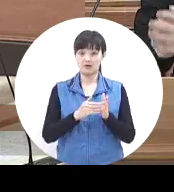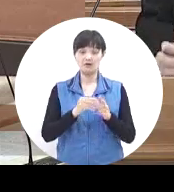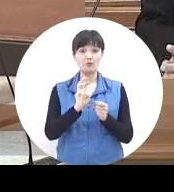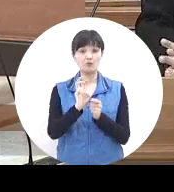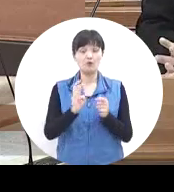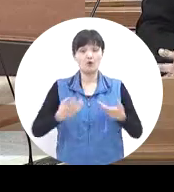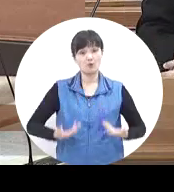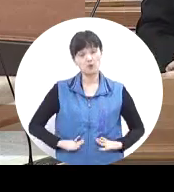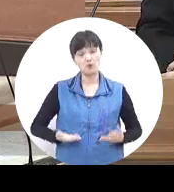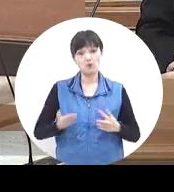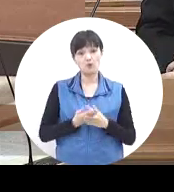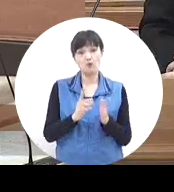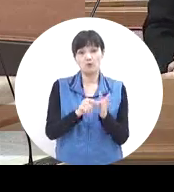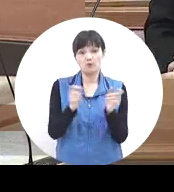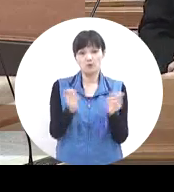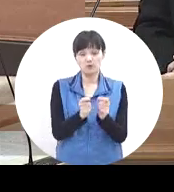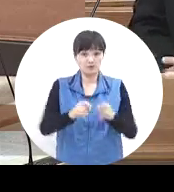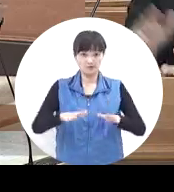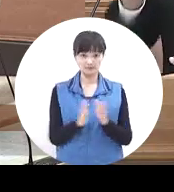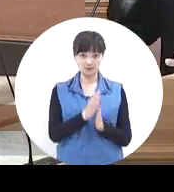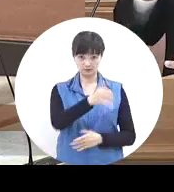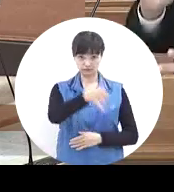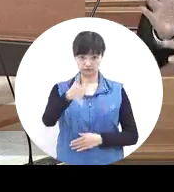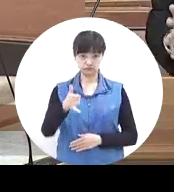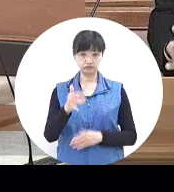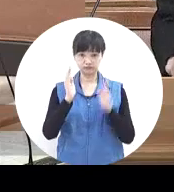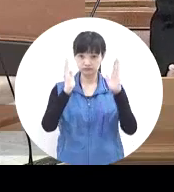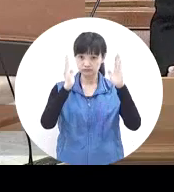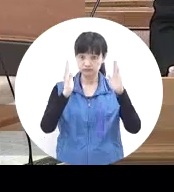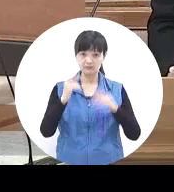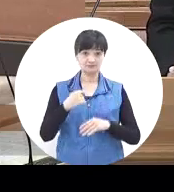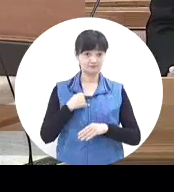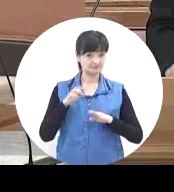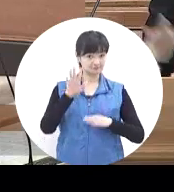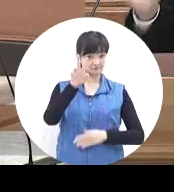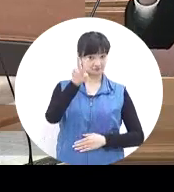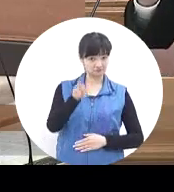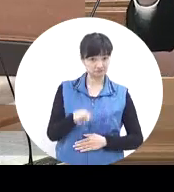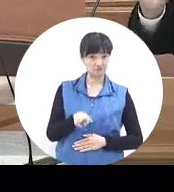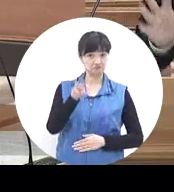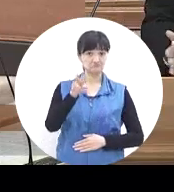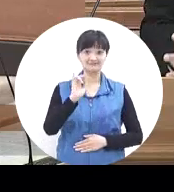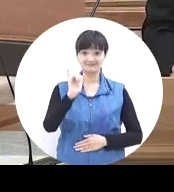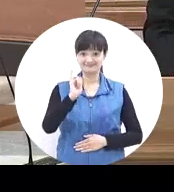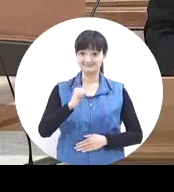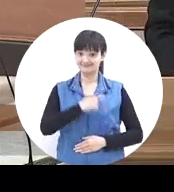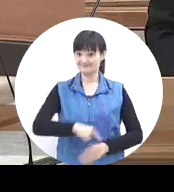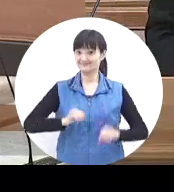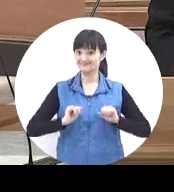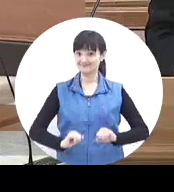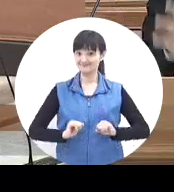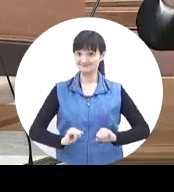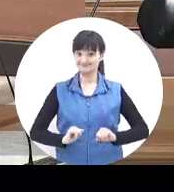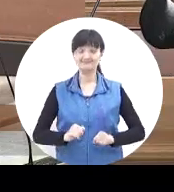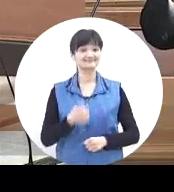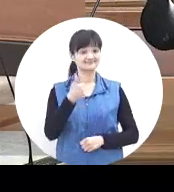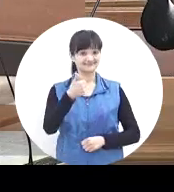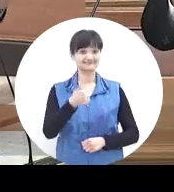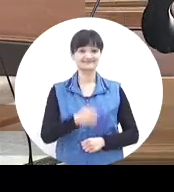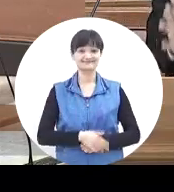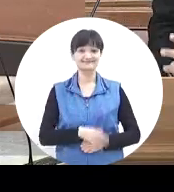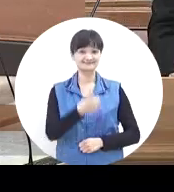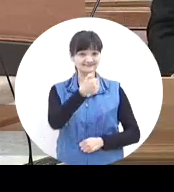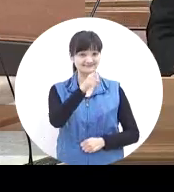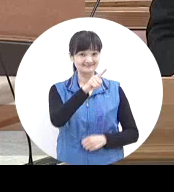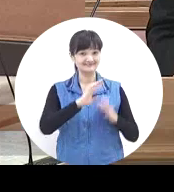关心， 所以呢，表示市长现在还是 啊，没有没有问题， 身体健康的一个状态当中啊， 很好。 好，那谢谢市长啊、哦， 谢谢议员的关